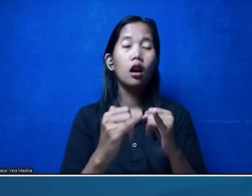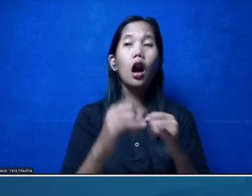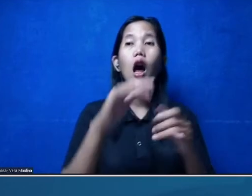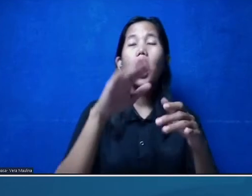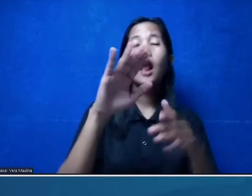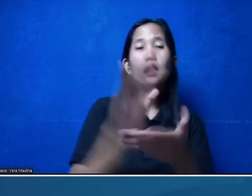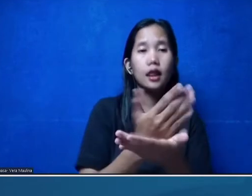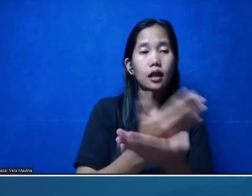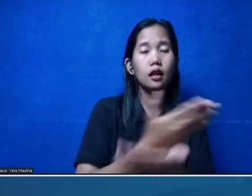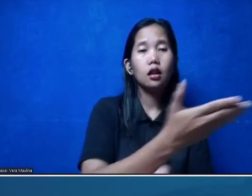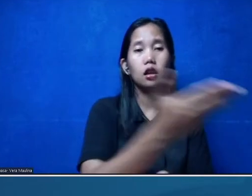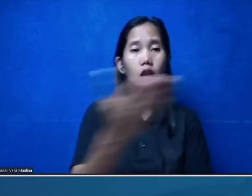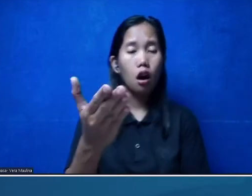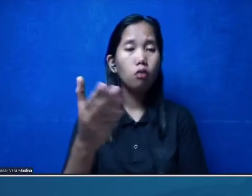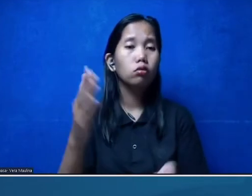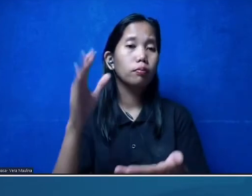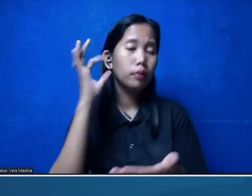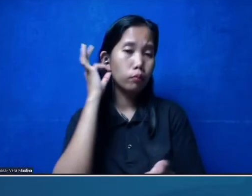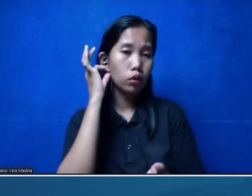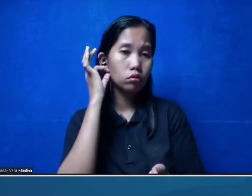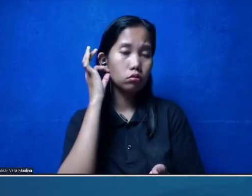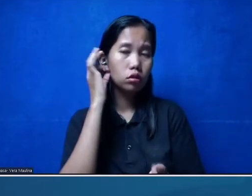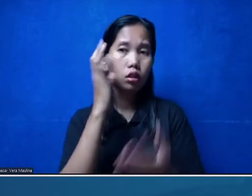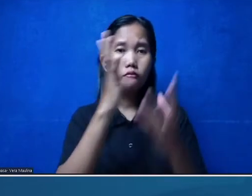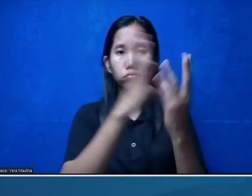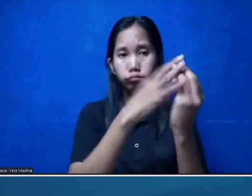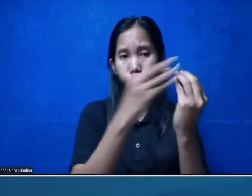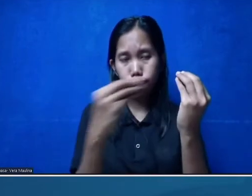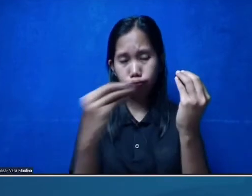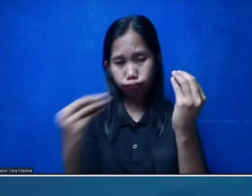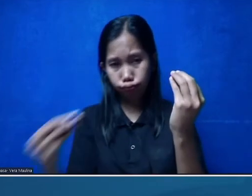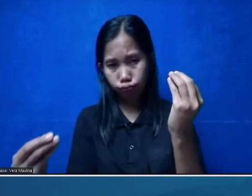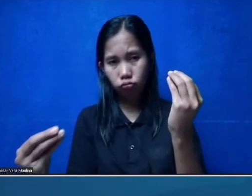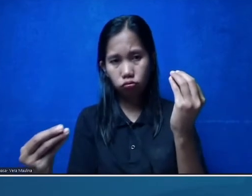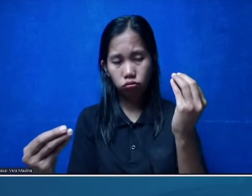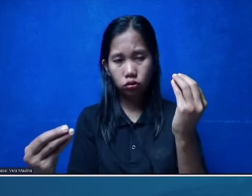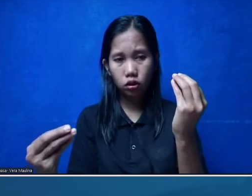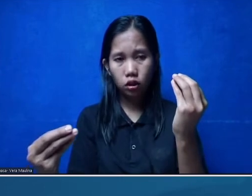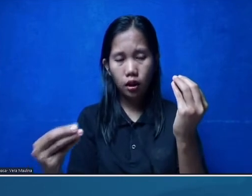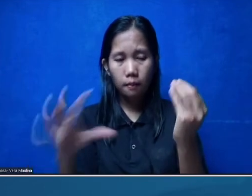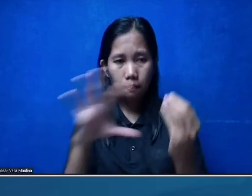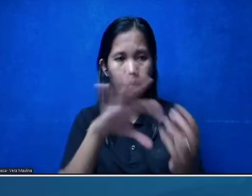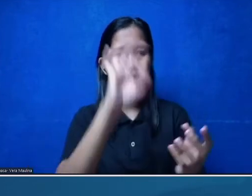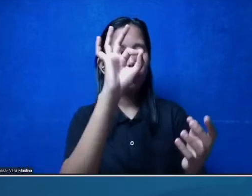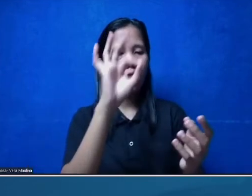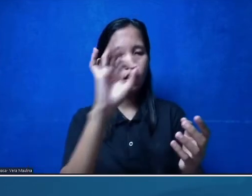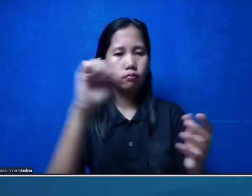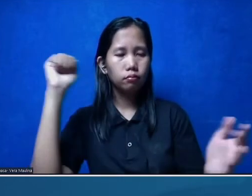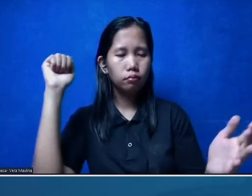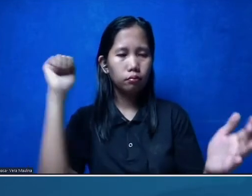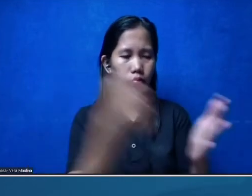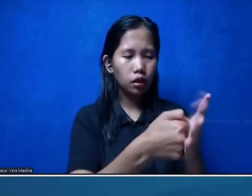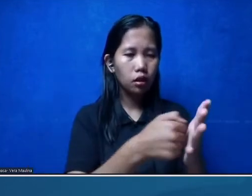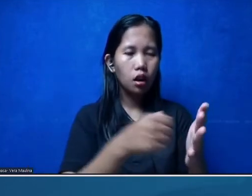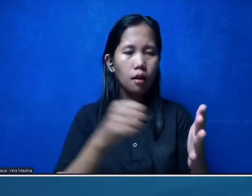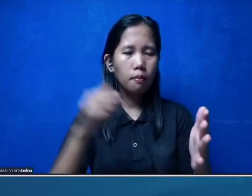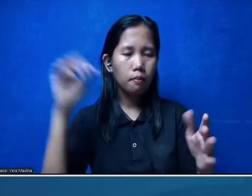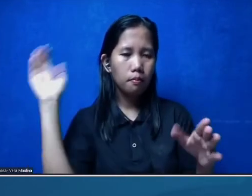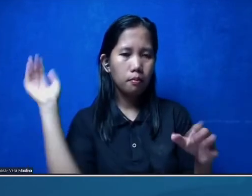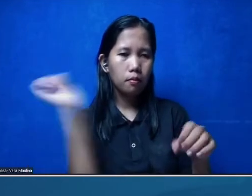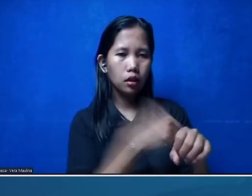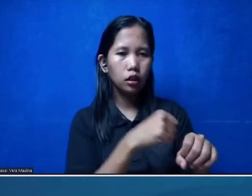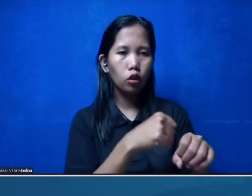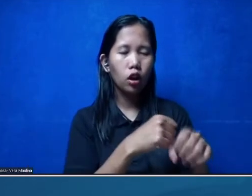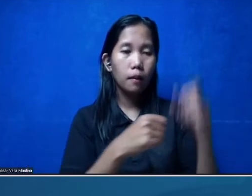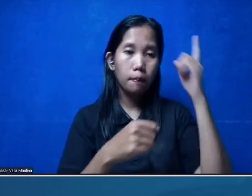menemukan Hai tumitnya ini adalah kata-kata Allah kepada ular lalu Tuhan menyatakan ada karena ada